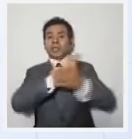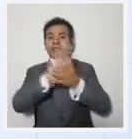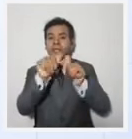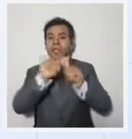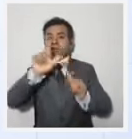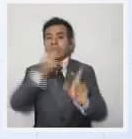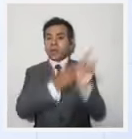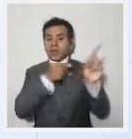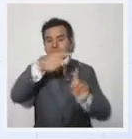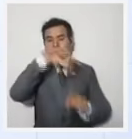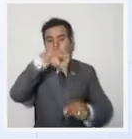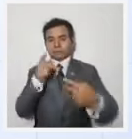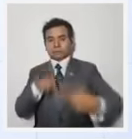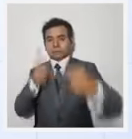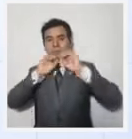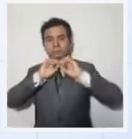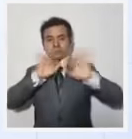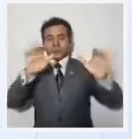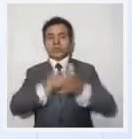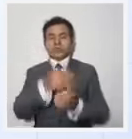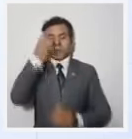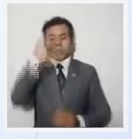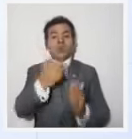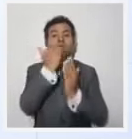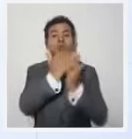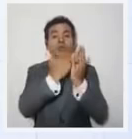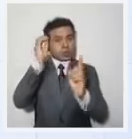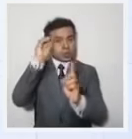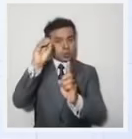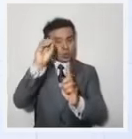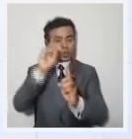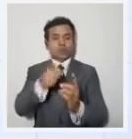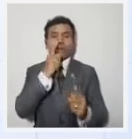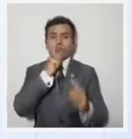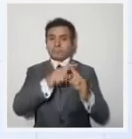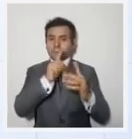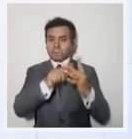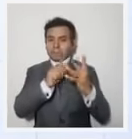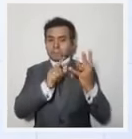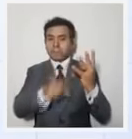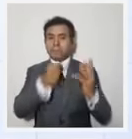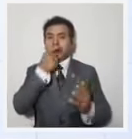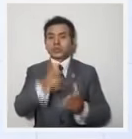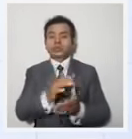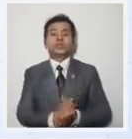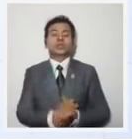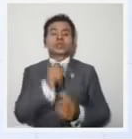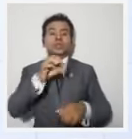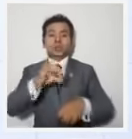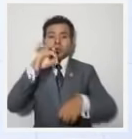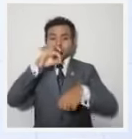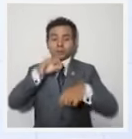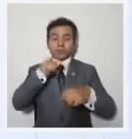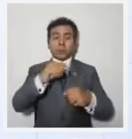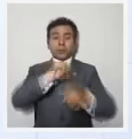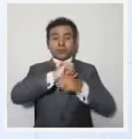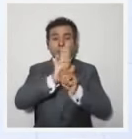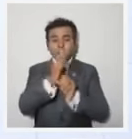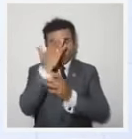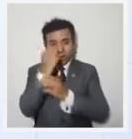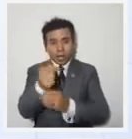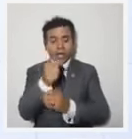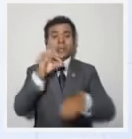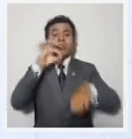স্বাস্থ্য অধিদপ্তর, মহাখালী, ঢাকা। এই আলোচনা সভায় ডেঙ্গুর ব্যবস্থাপনা বিষয়ে নির্মুক্ত নির্দেশনা প্রদান করা